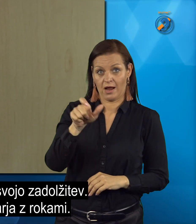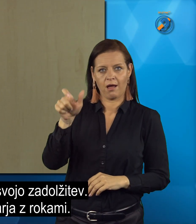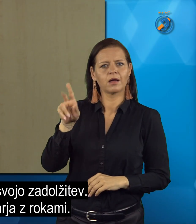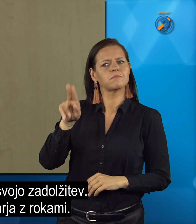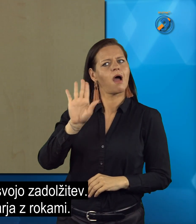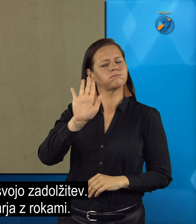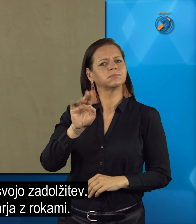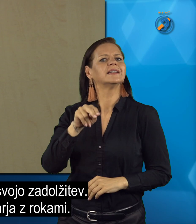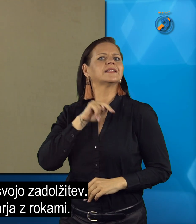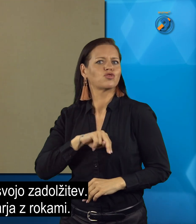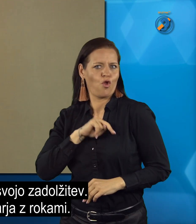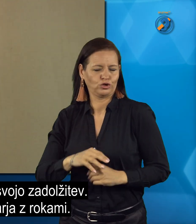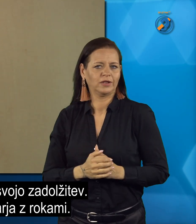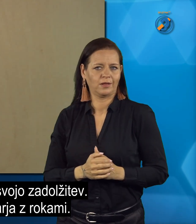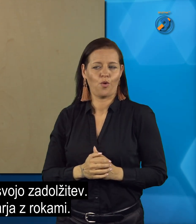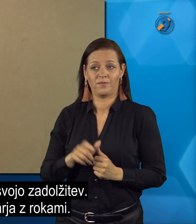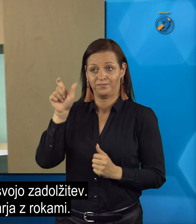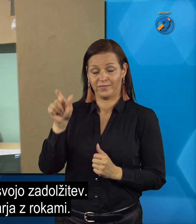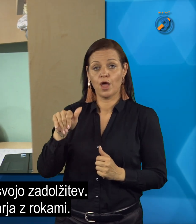Vsak od njih ima svojo zadolžitev.